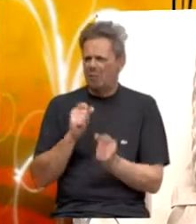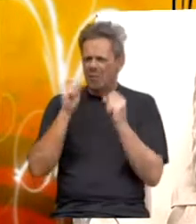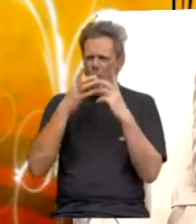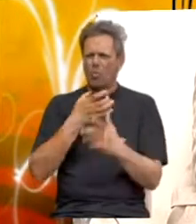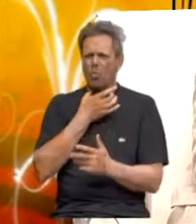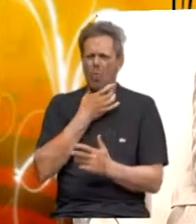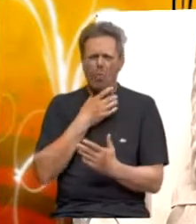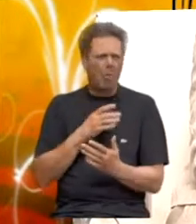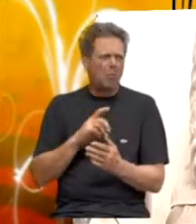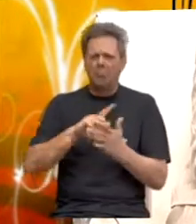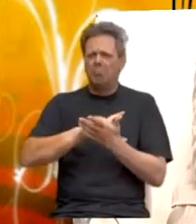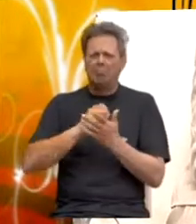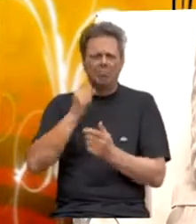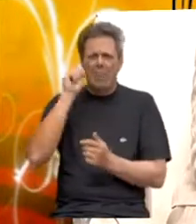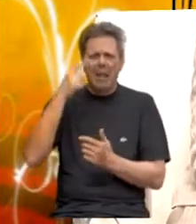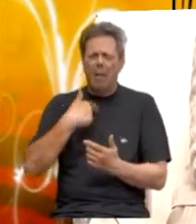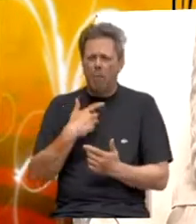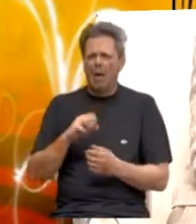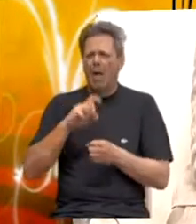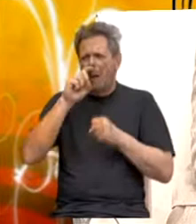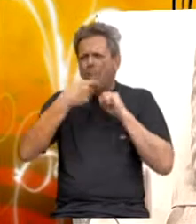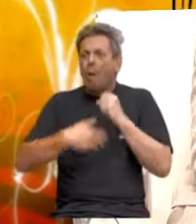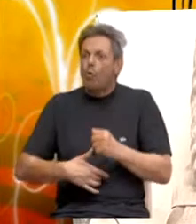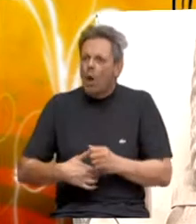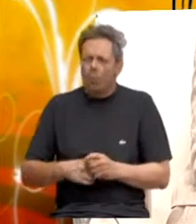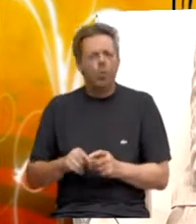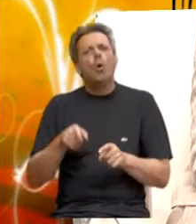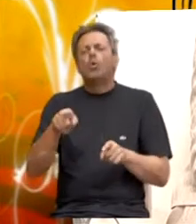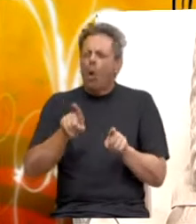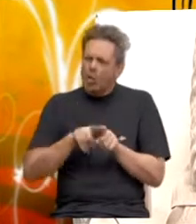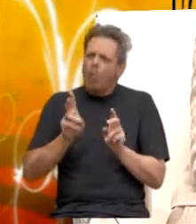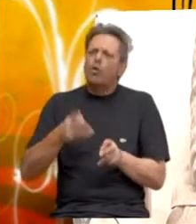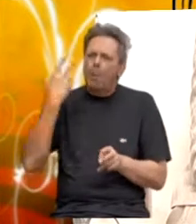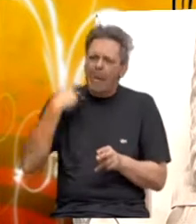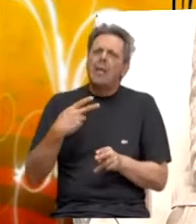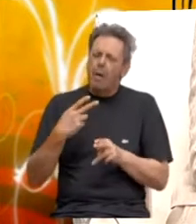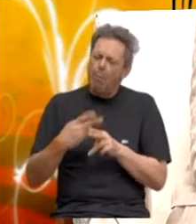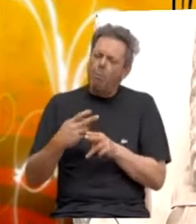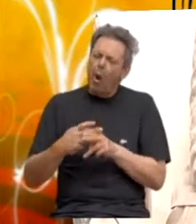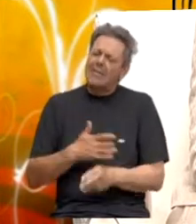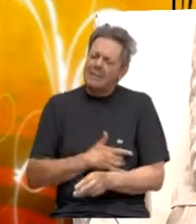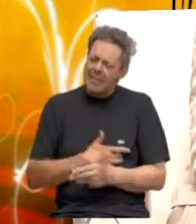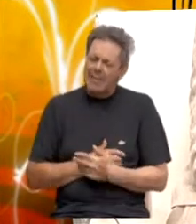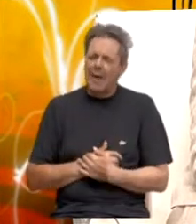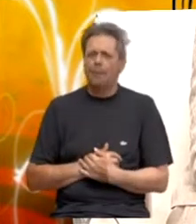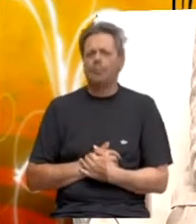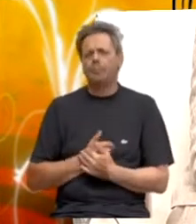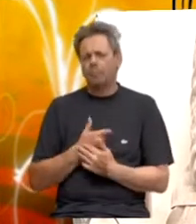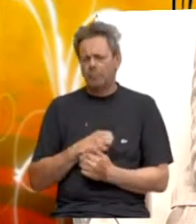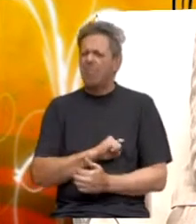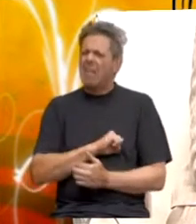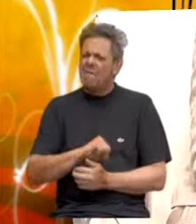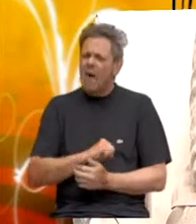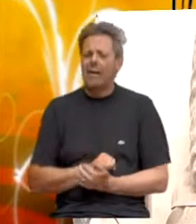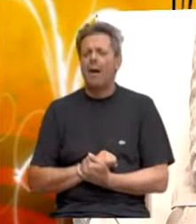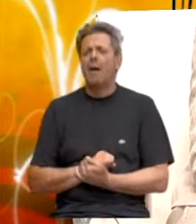koja je iznenada počela ili imate bolove u želucu, to isto tako može biti simptom bolesnog srca, angine pectoris ili akutnog infarkta